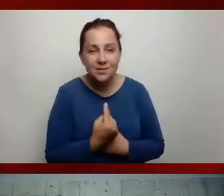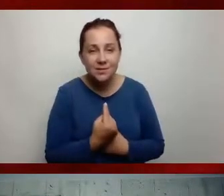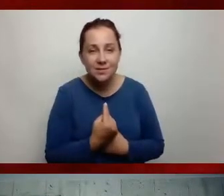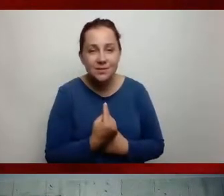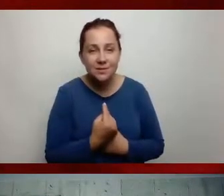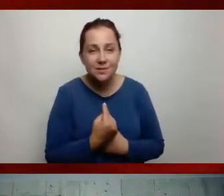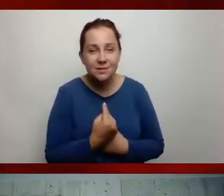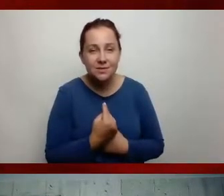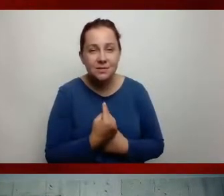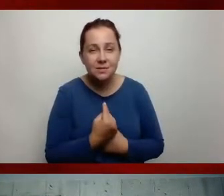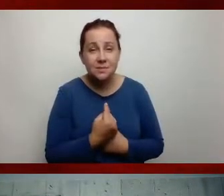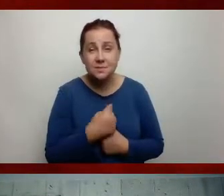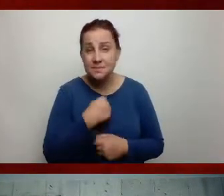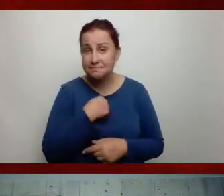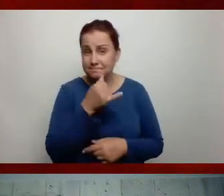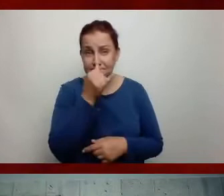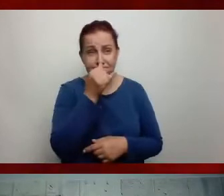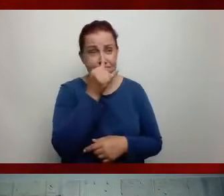nie da się według mnie